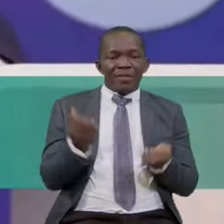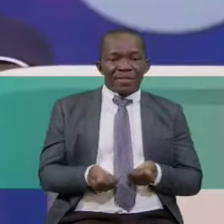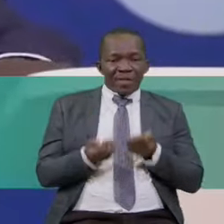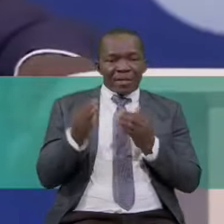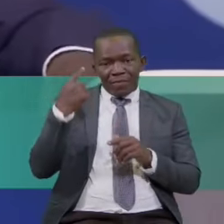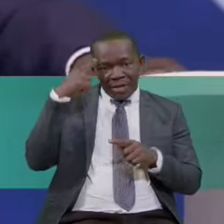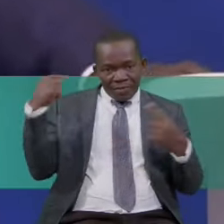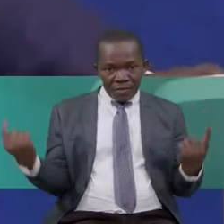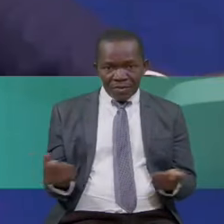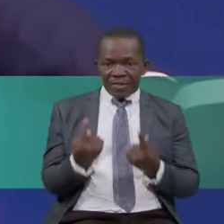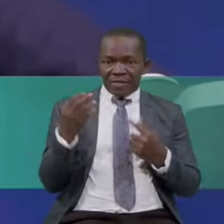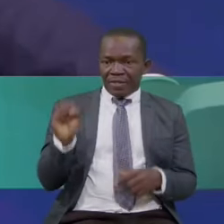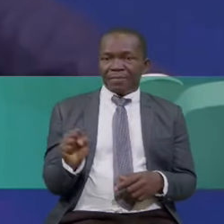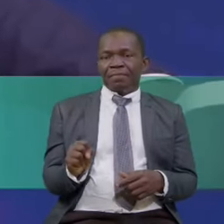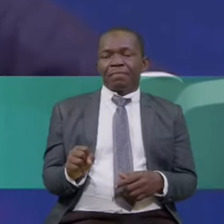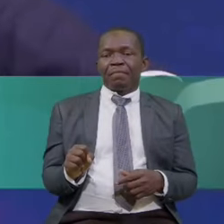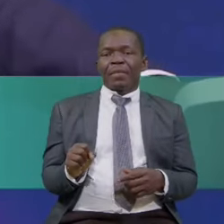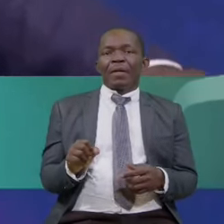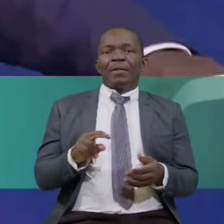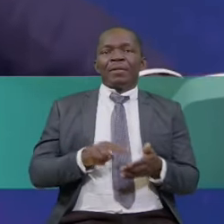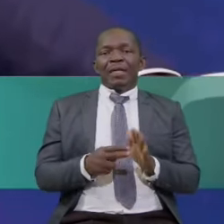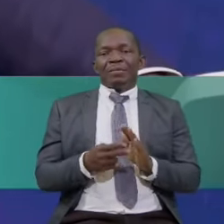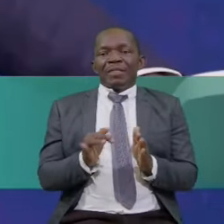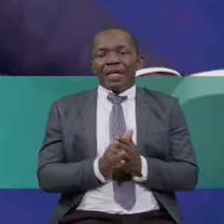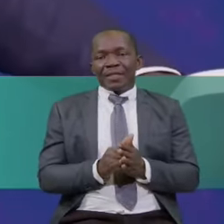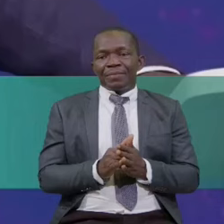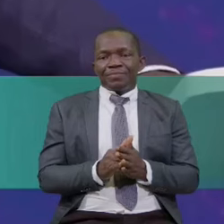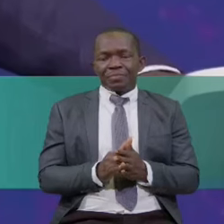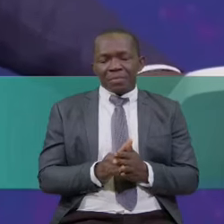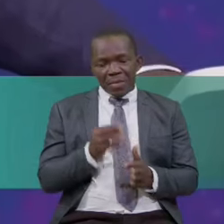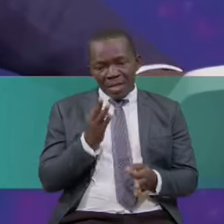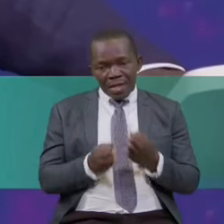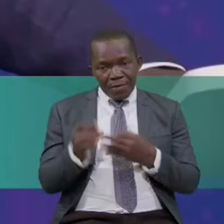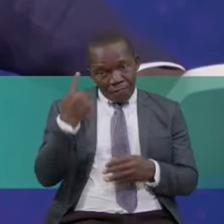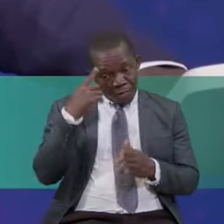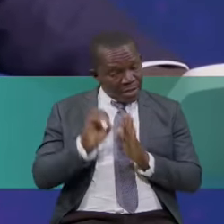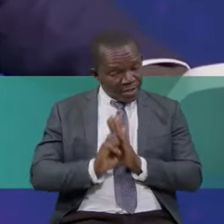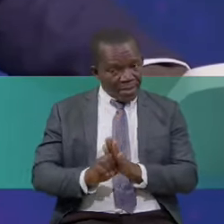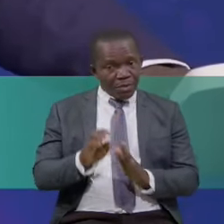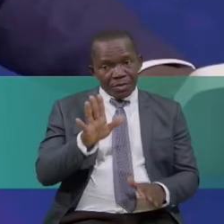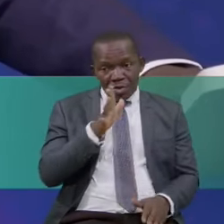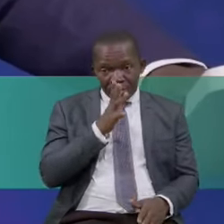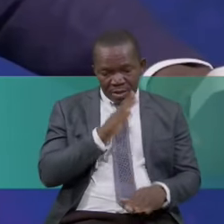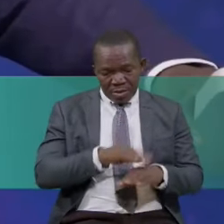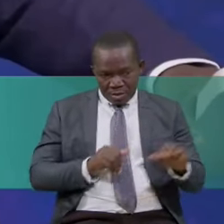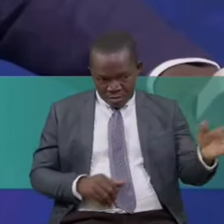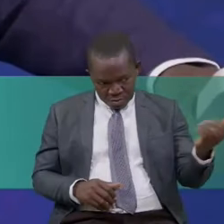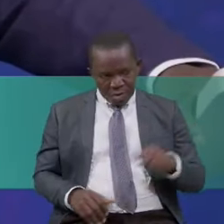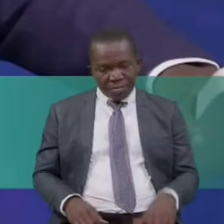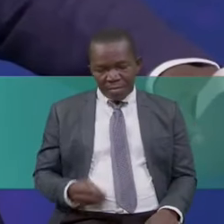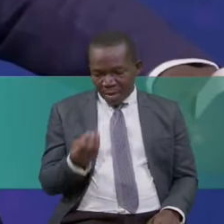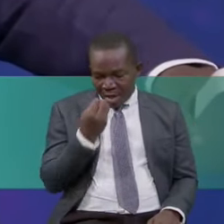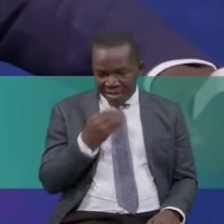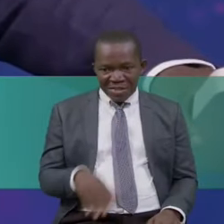là et maman dit viens manger et quelle que soit la raison peut-être tu es fâché